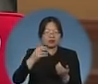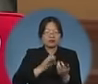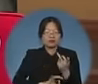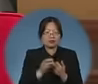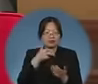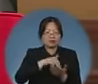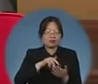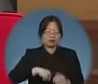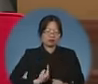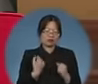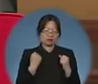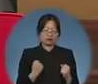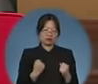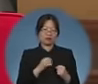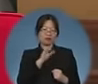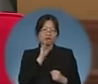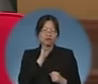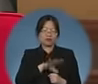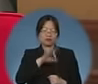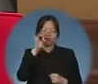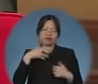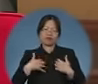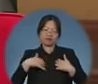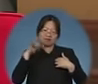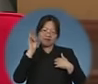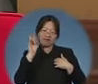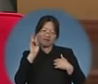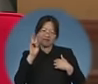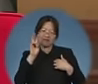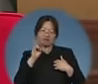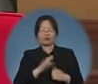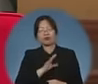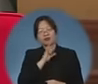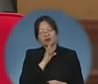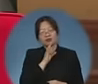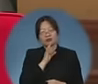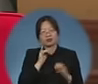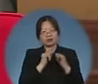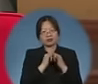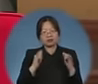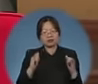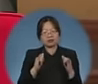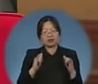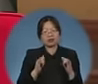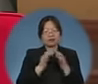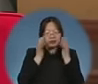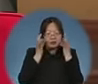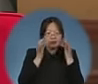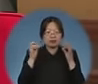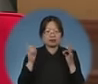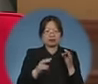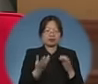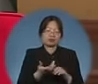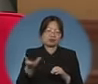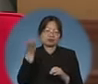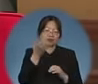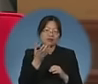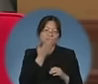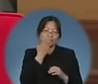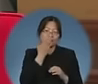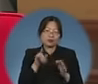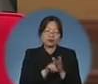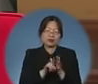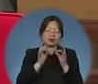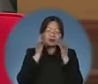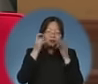혼자입니다. 그럼 과연 처음엔 재밌겠죠. 근데 과연 사람이 노력하고 승진하고 하려고